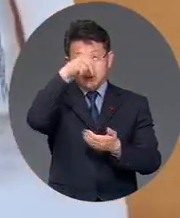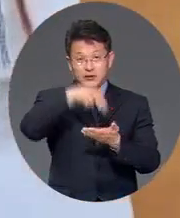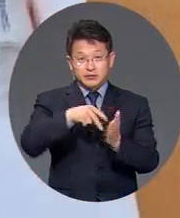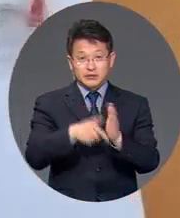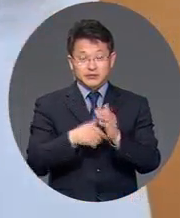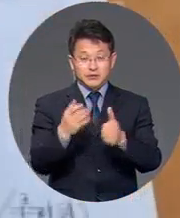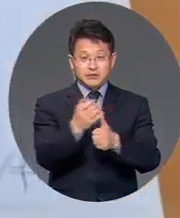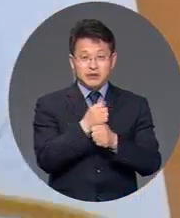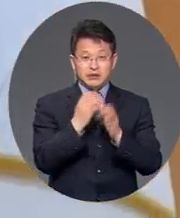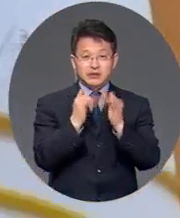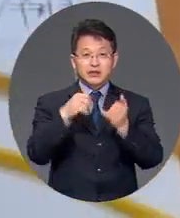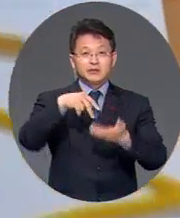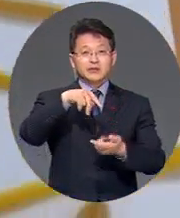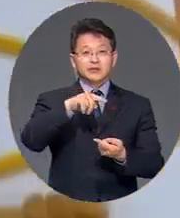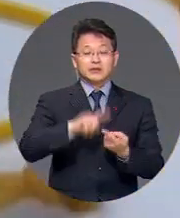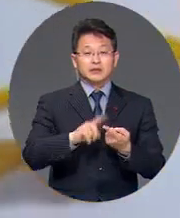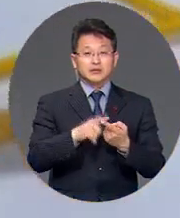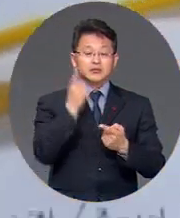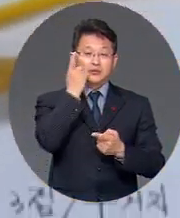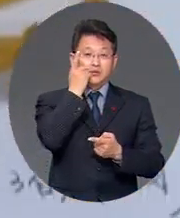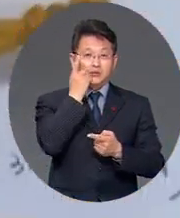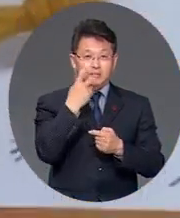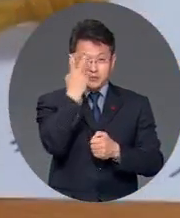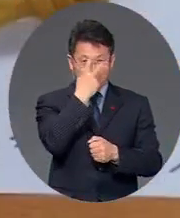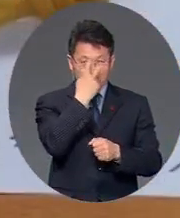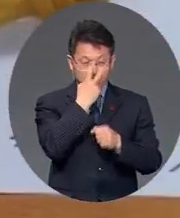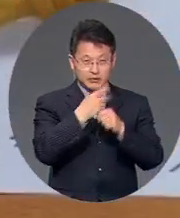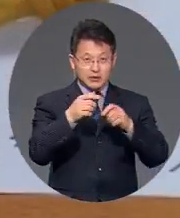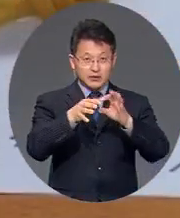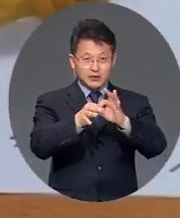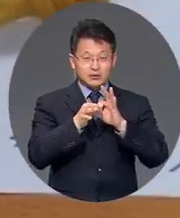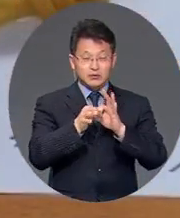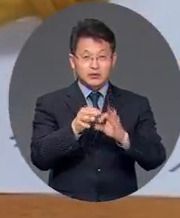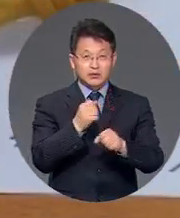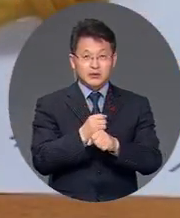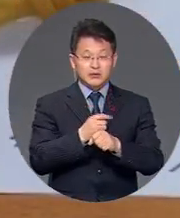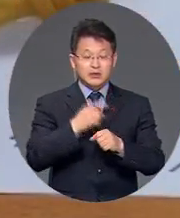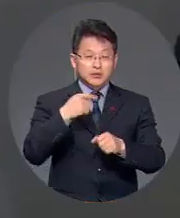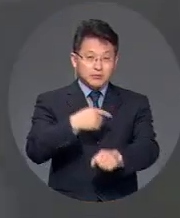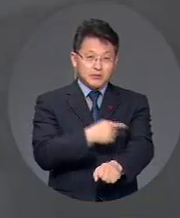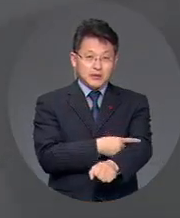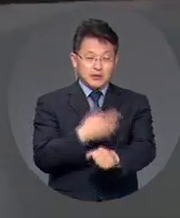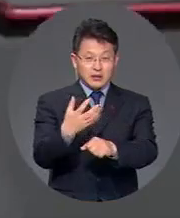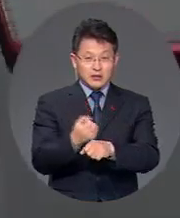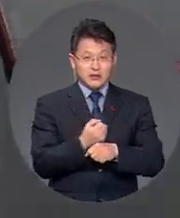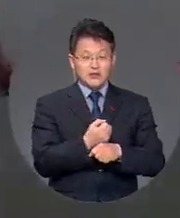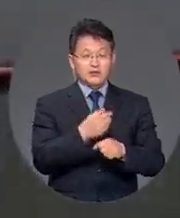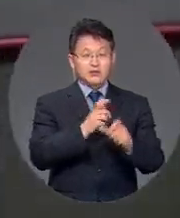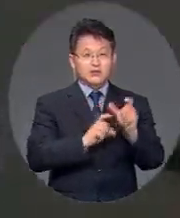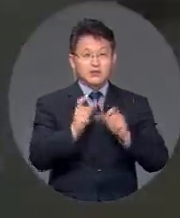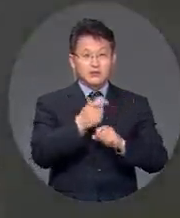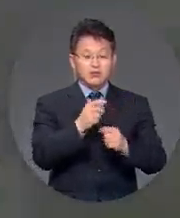이번에 붙잡힌 이들을 상대로 휴대전화 디지털 포렌식 등을 통해 마약류 밀반 입체과